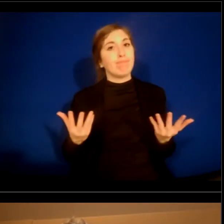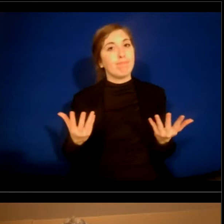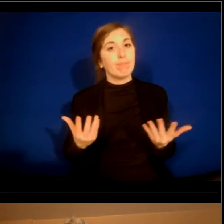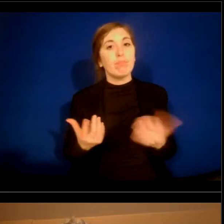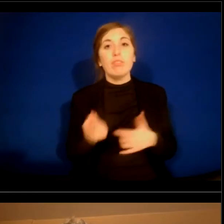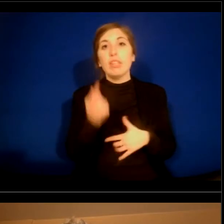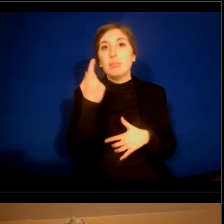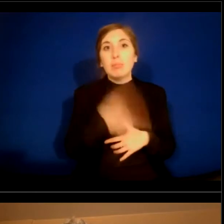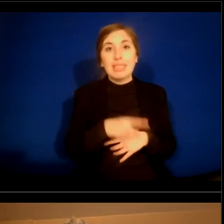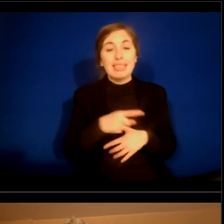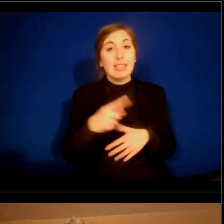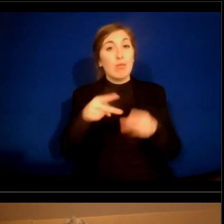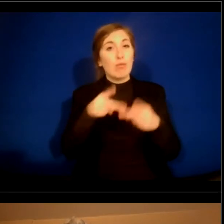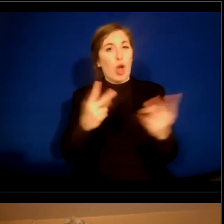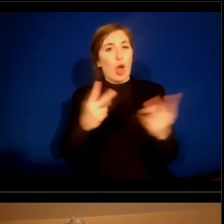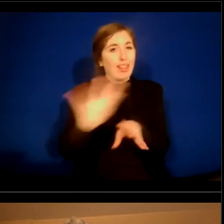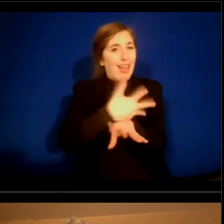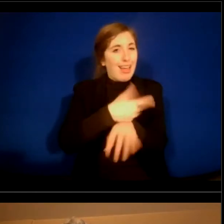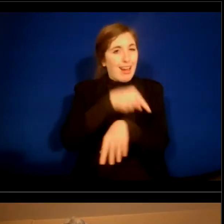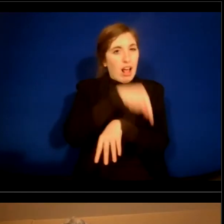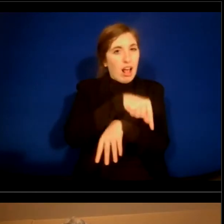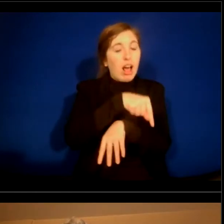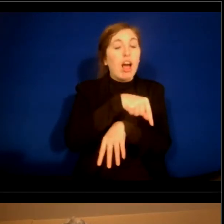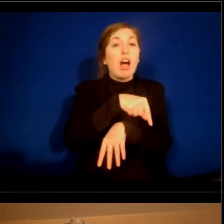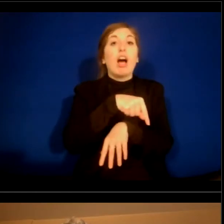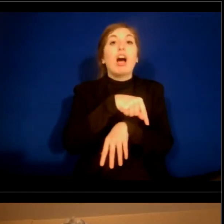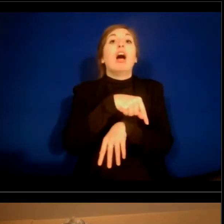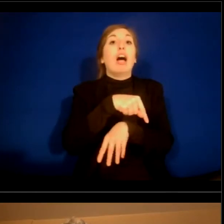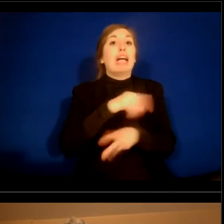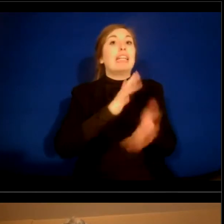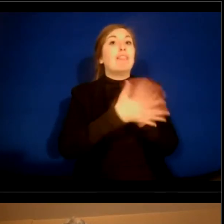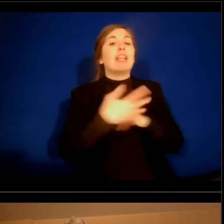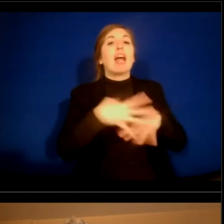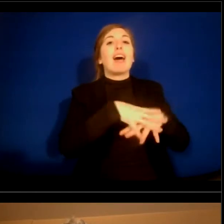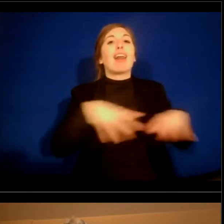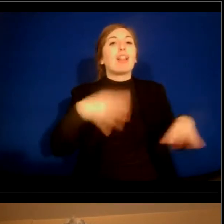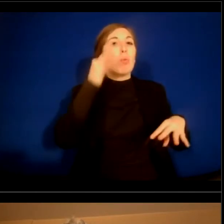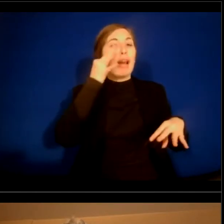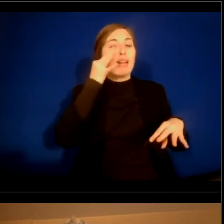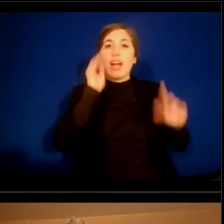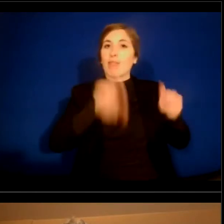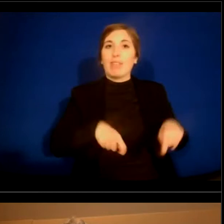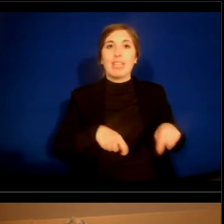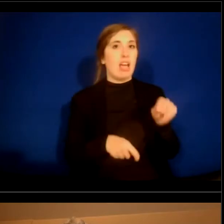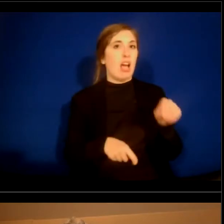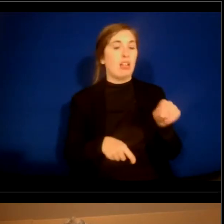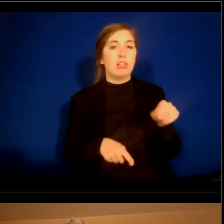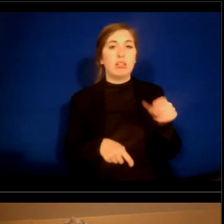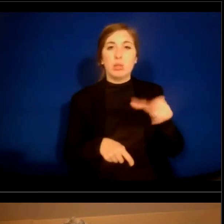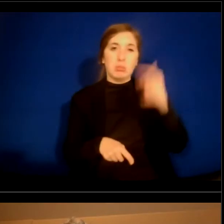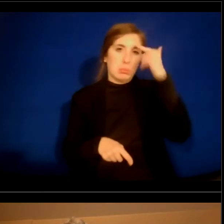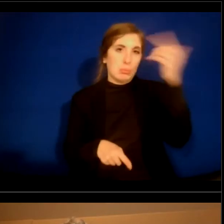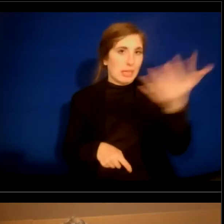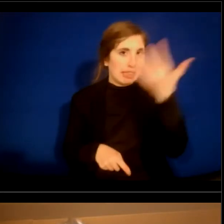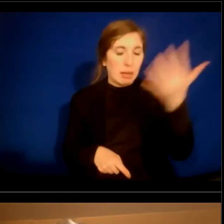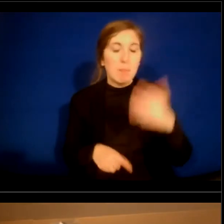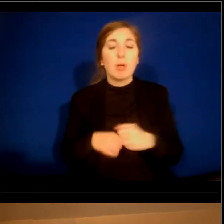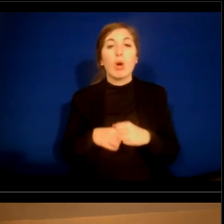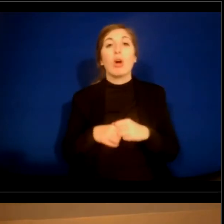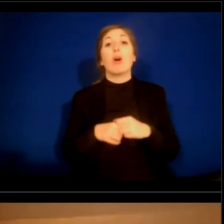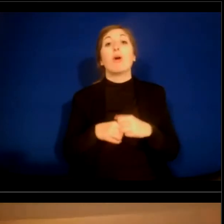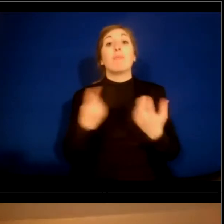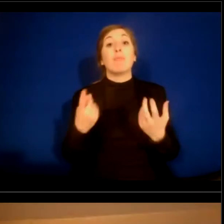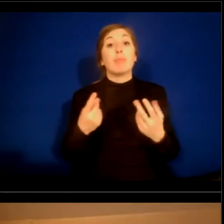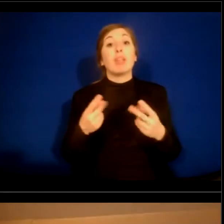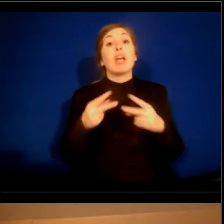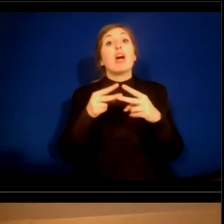a quel punto lì entra in gioco poi la rete umanitaria. Perché ad esempio al confine, alla frontiera di